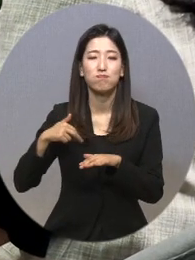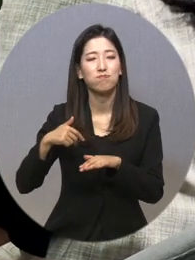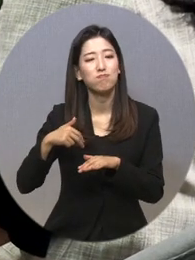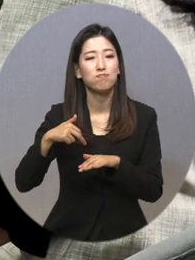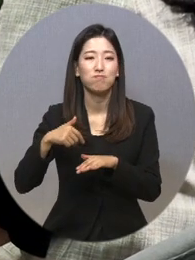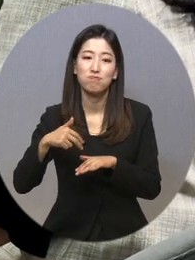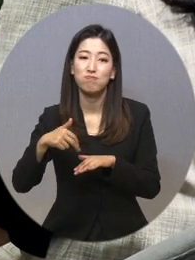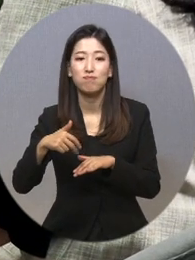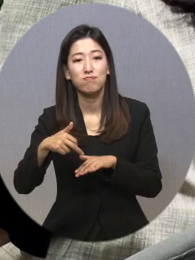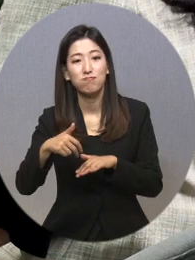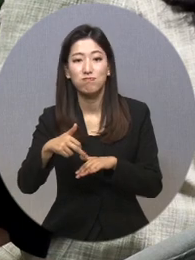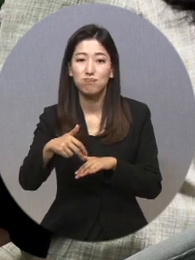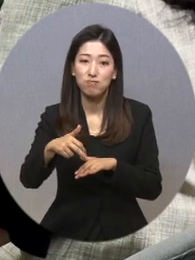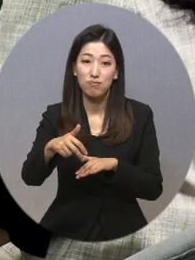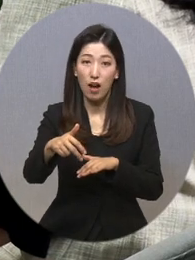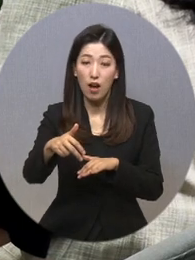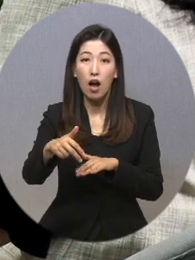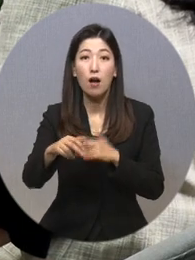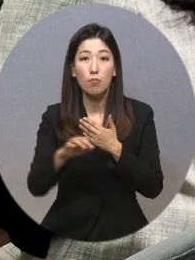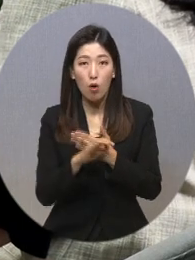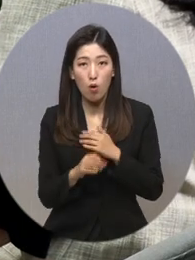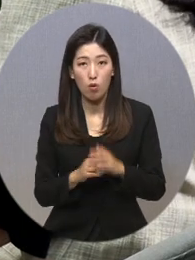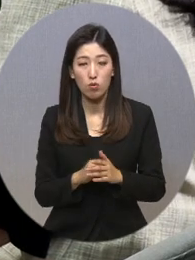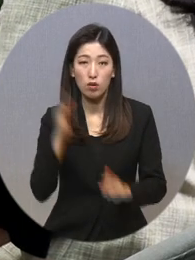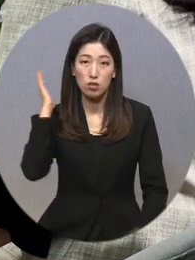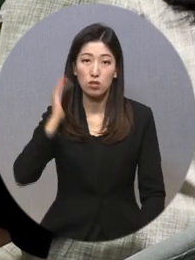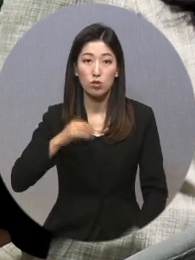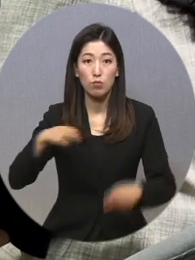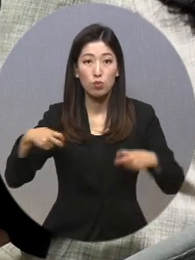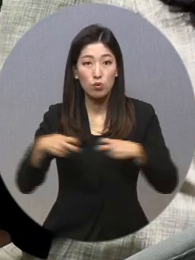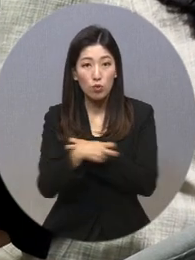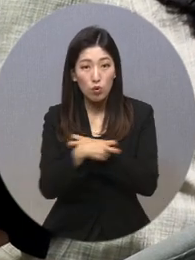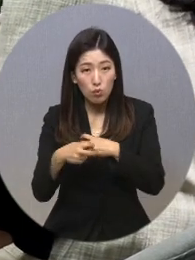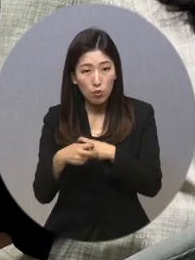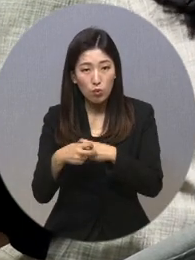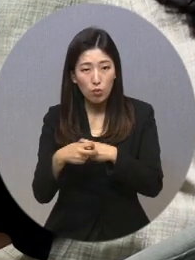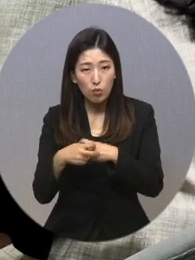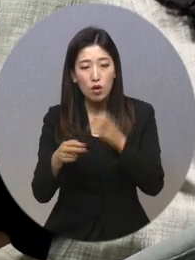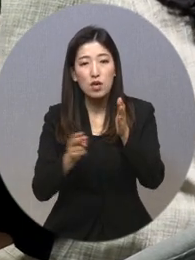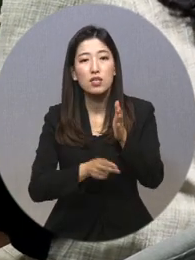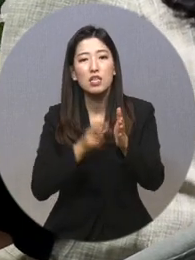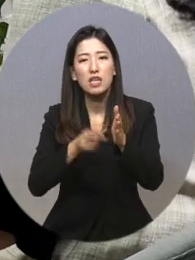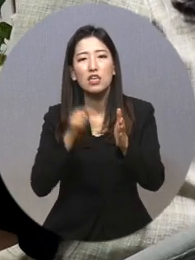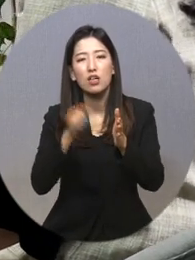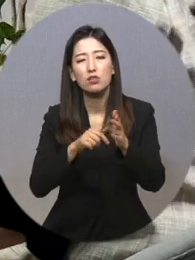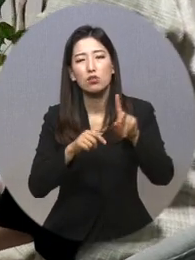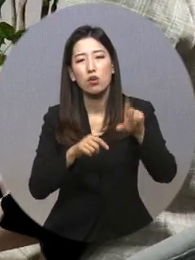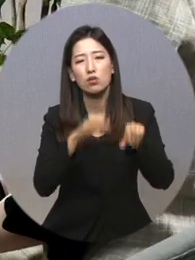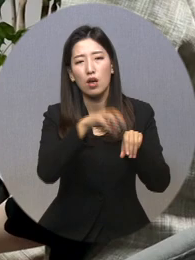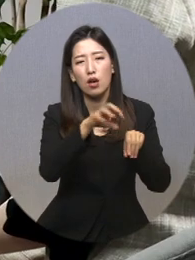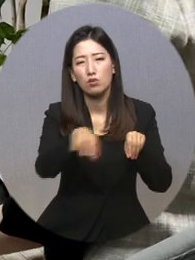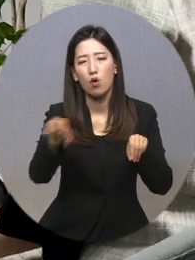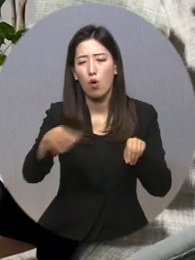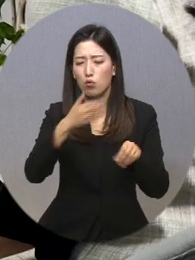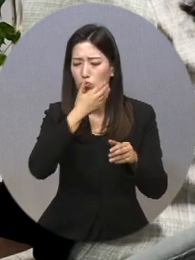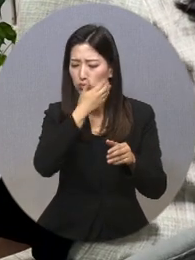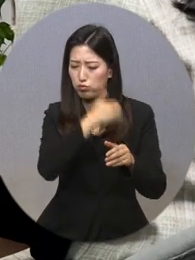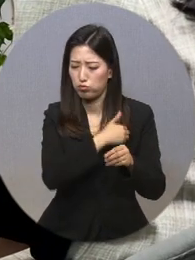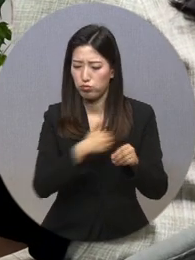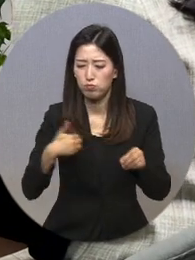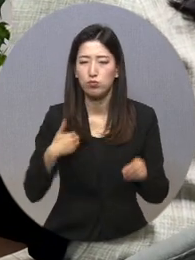시내 교통의 30, 40%는 경전철이 감당할 네. 수 있을 것입니다. 되게 좋은...